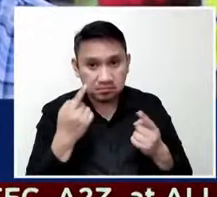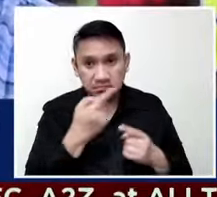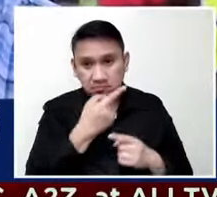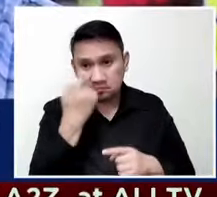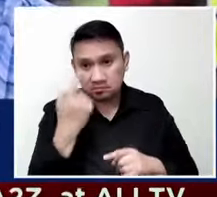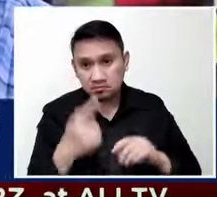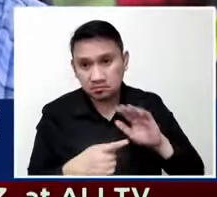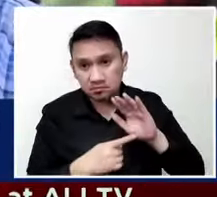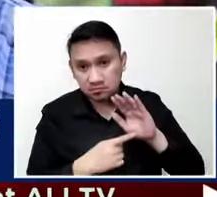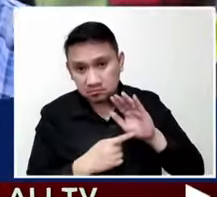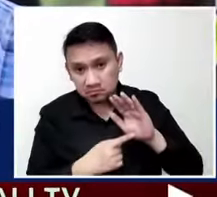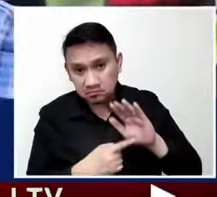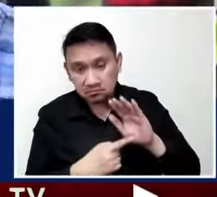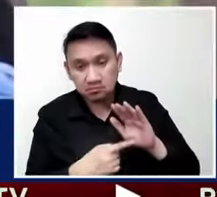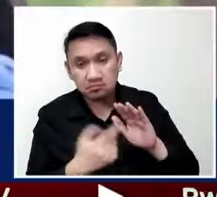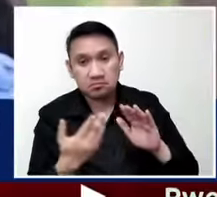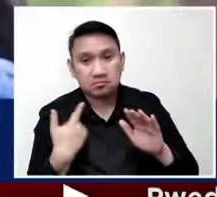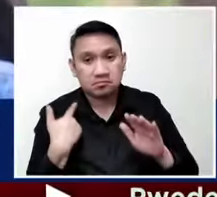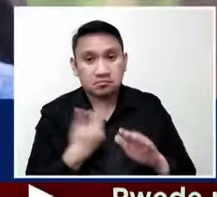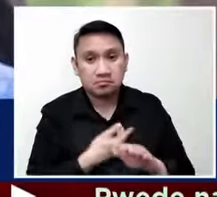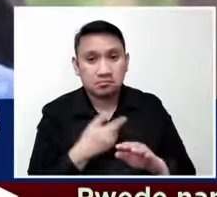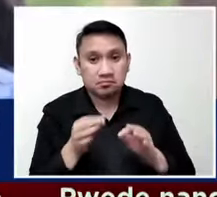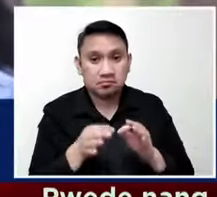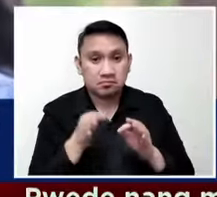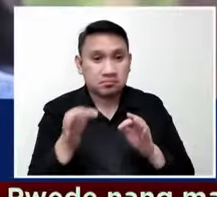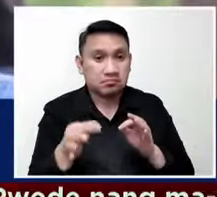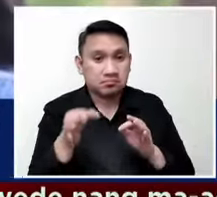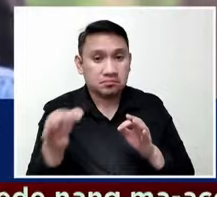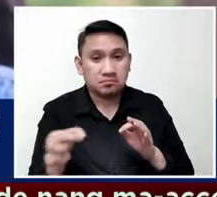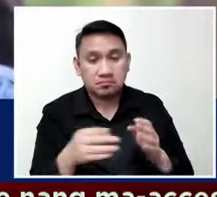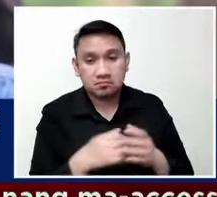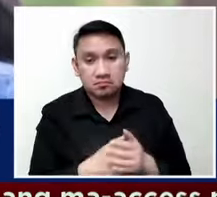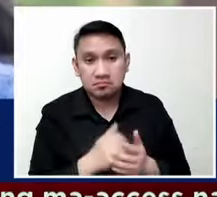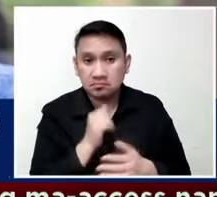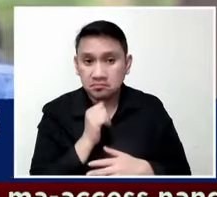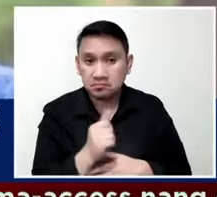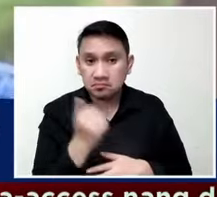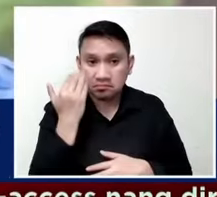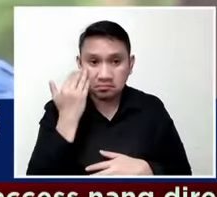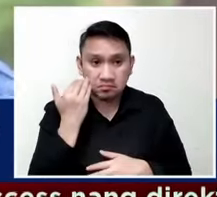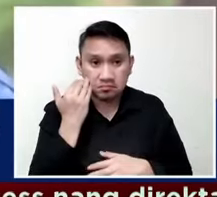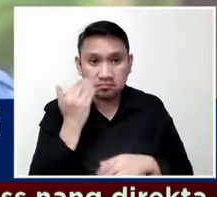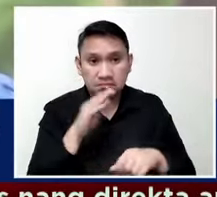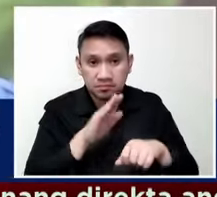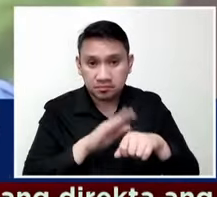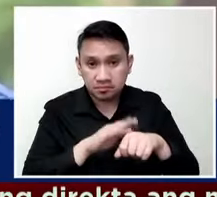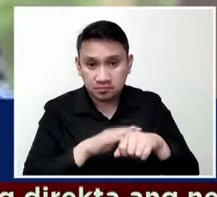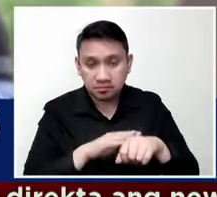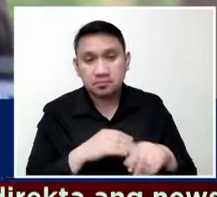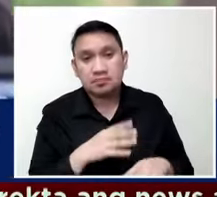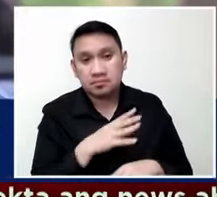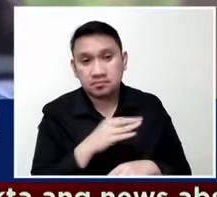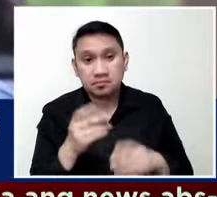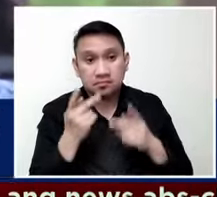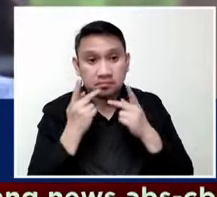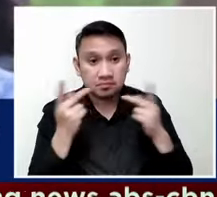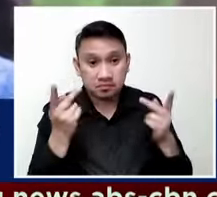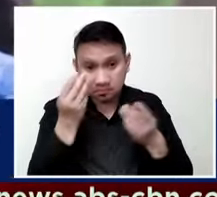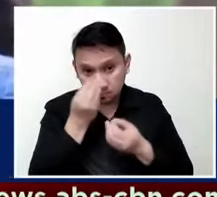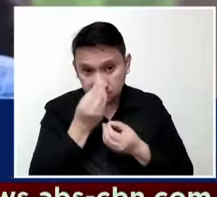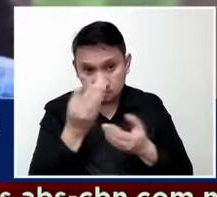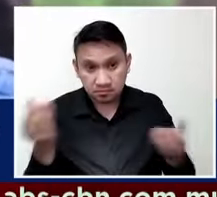kaya pinagpaliban muna namin. Hindi naman kami nagkulang sa paabiso at sa public information dissemination.